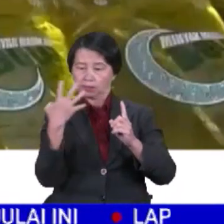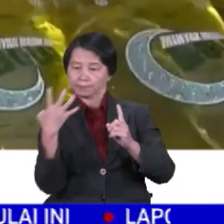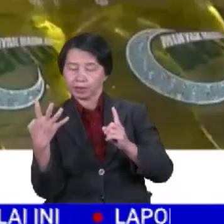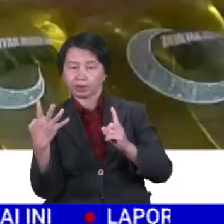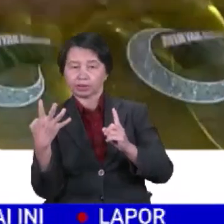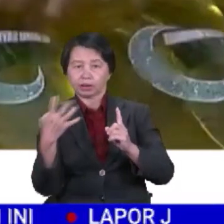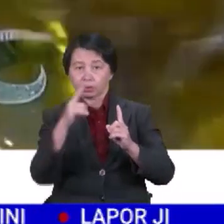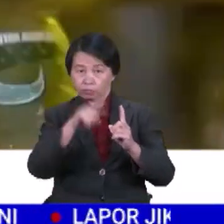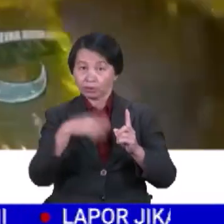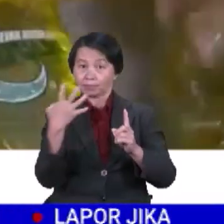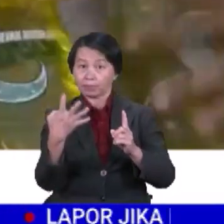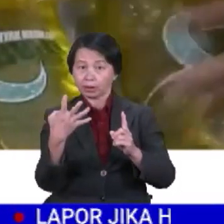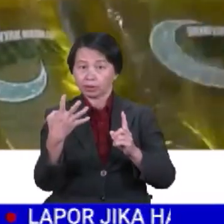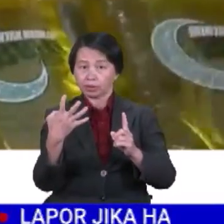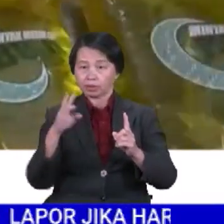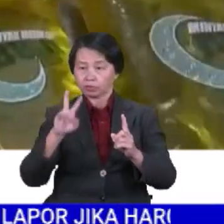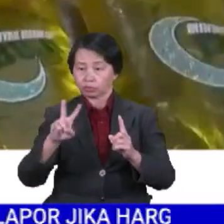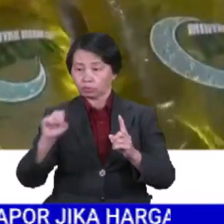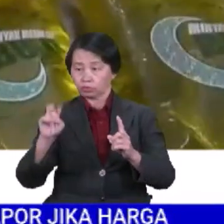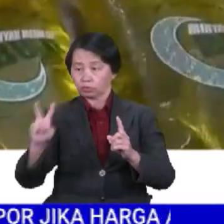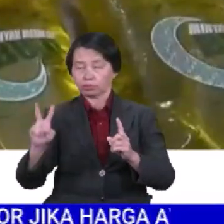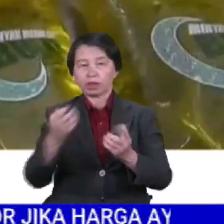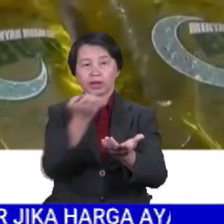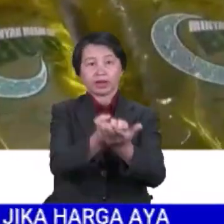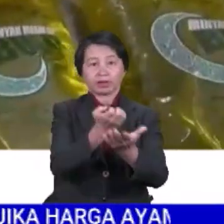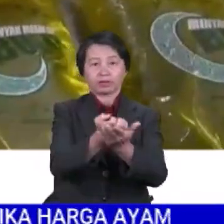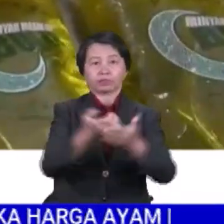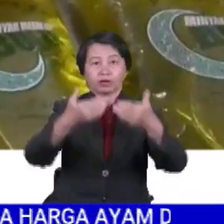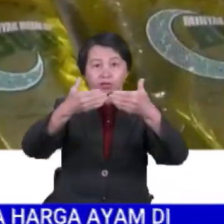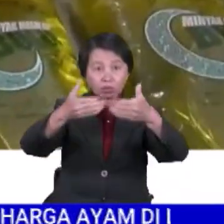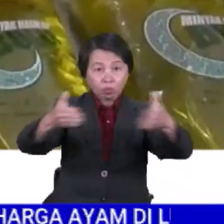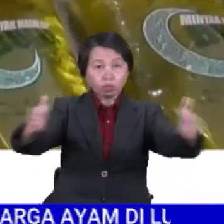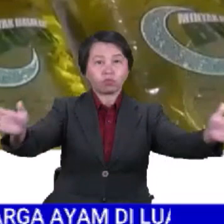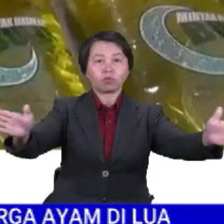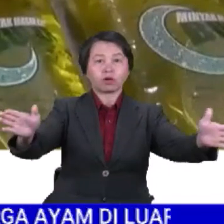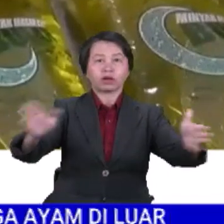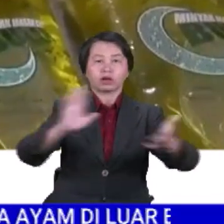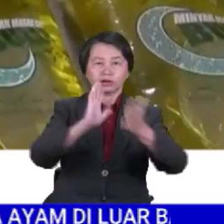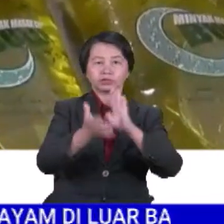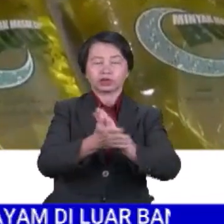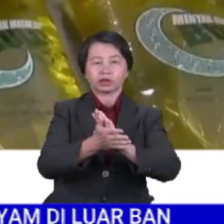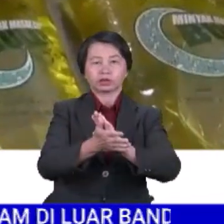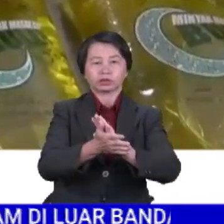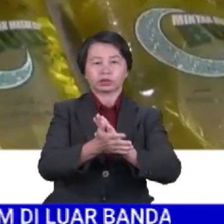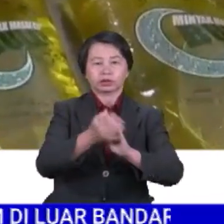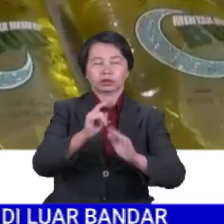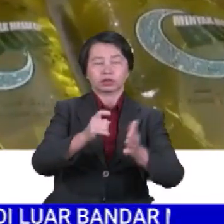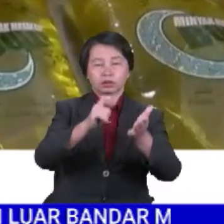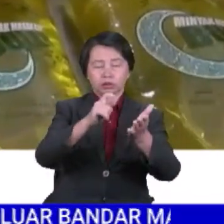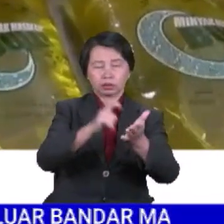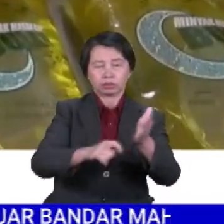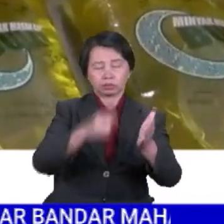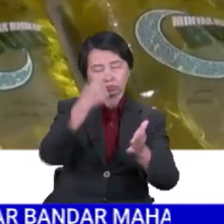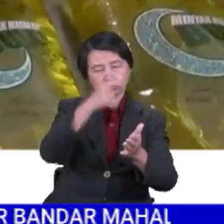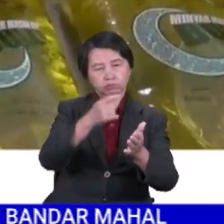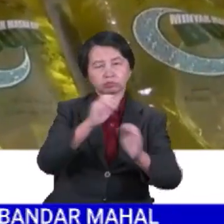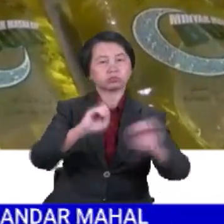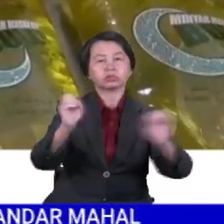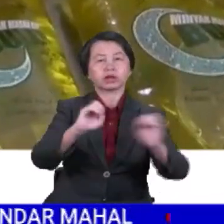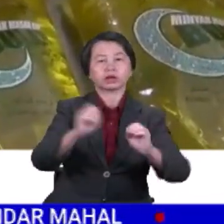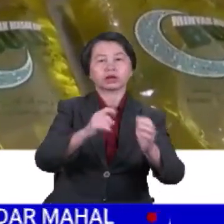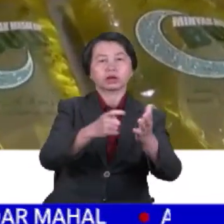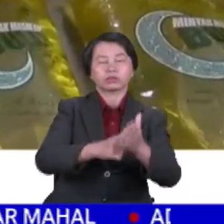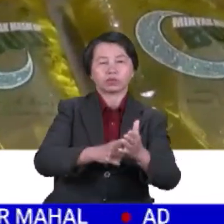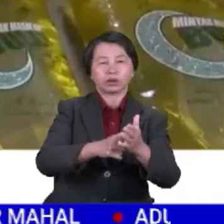telah membuka ekonomi kita, jadi tiada keperluan nanti untuk minyak masak berbotol,